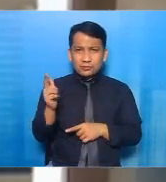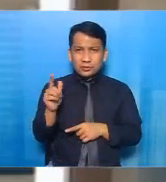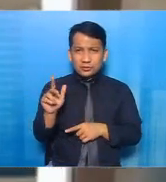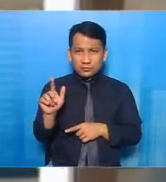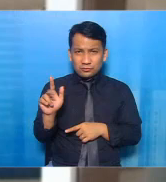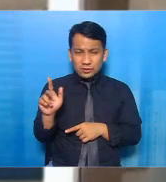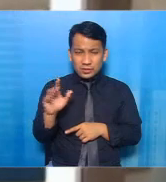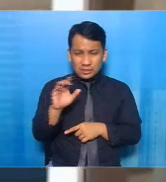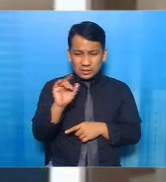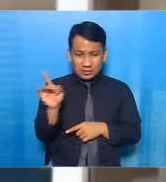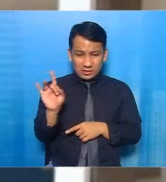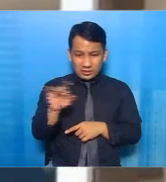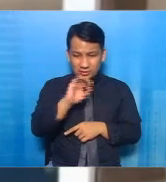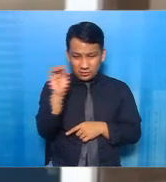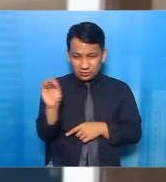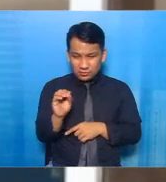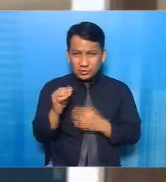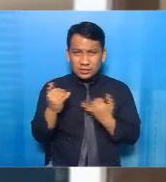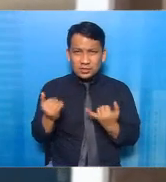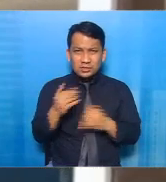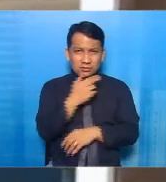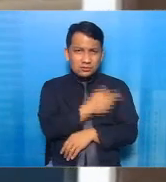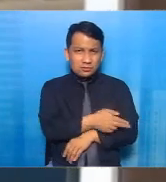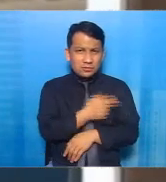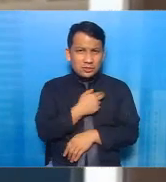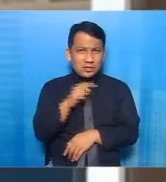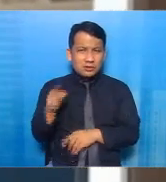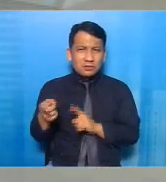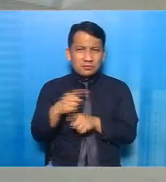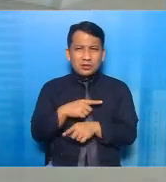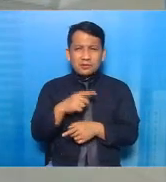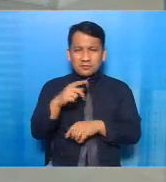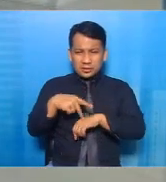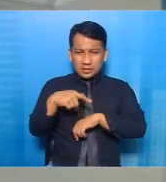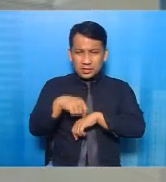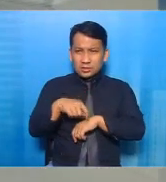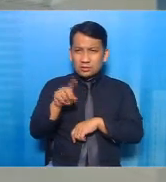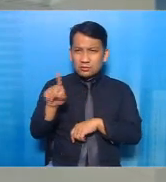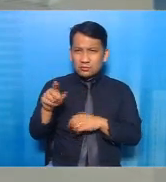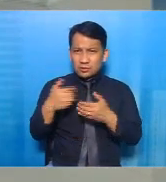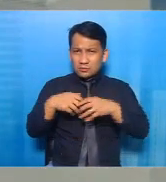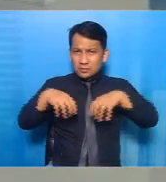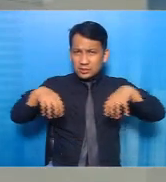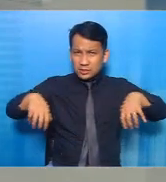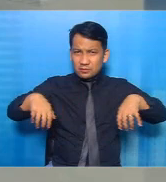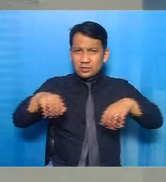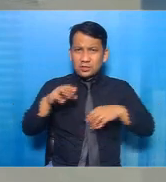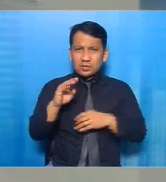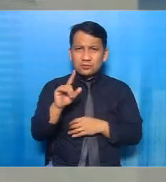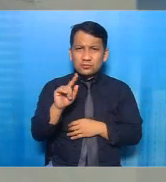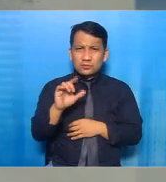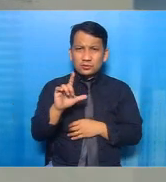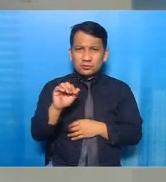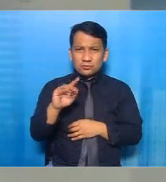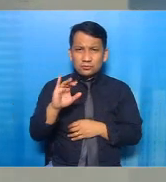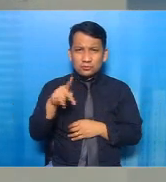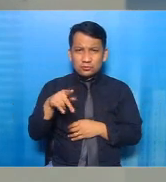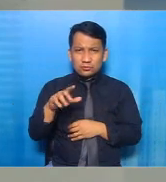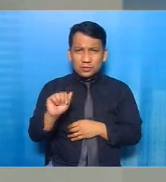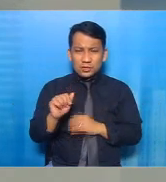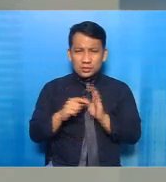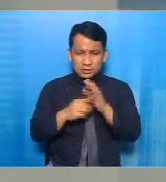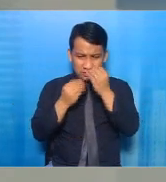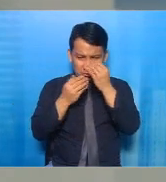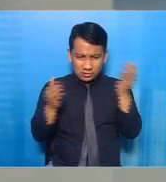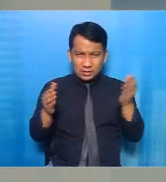higit 80% occupied na ang ospital ng Parañaque 1. Sa kalapit lang nitong Muntinlupa City naman, umabot na rin sa full